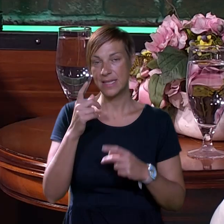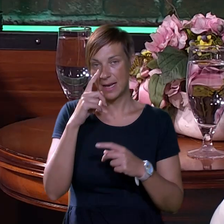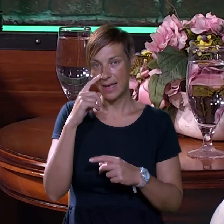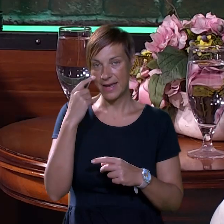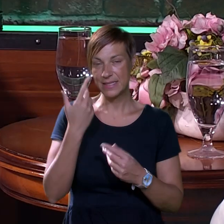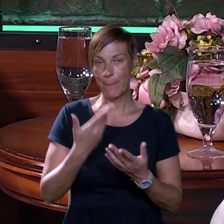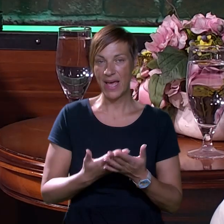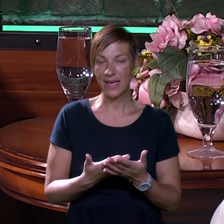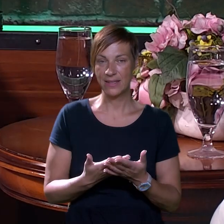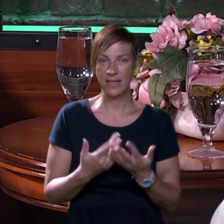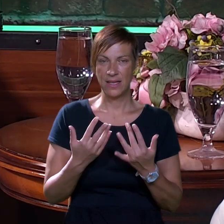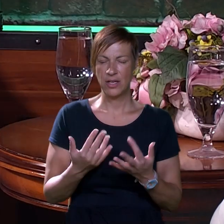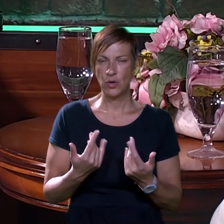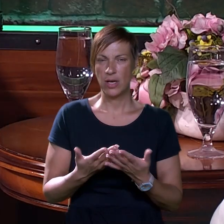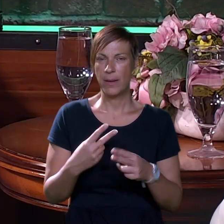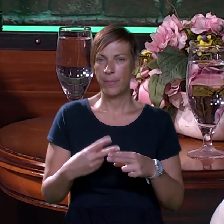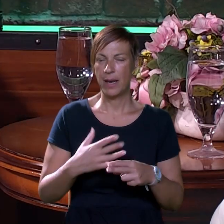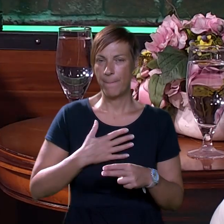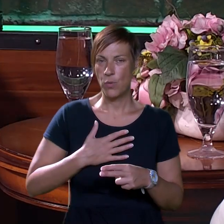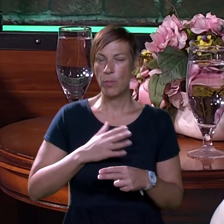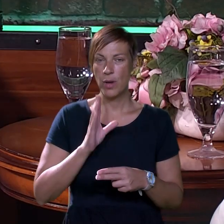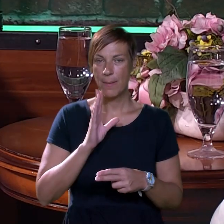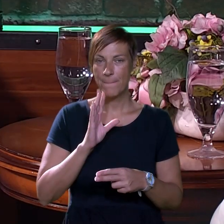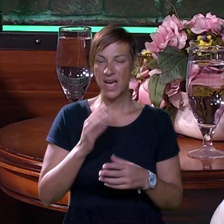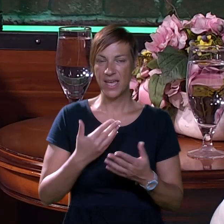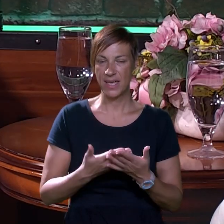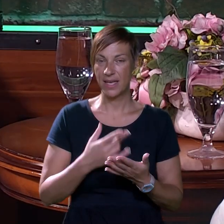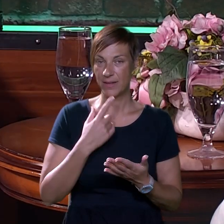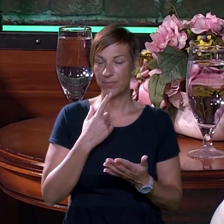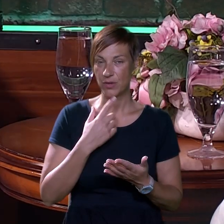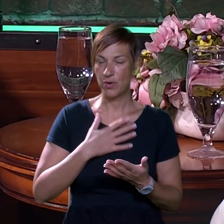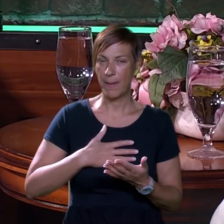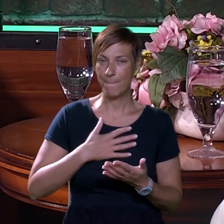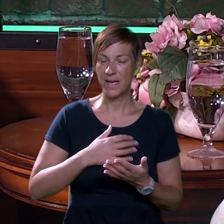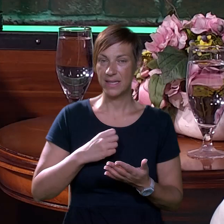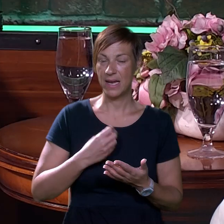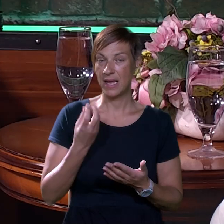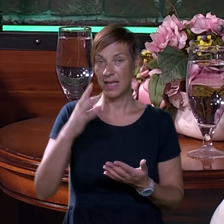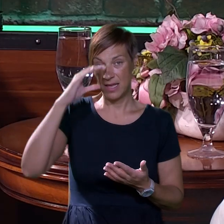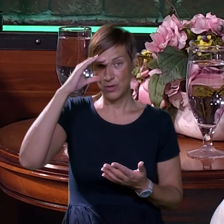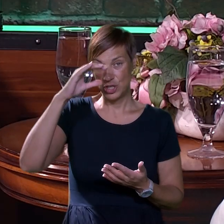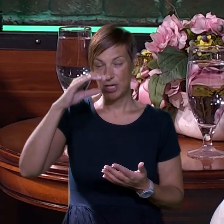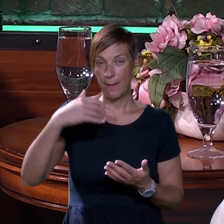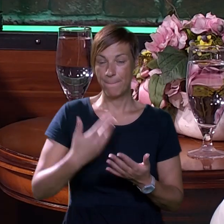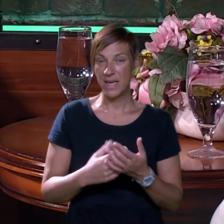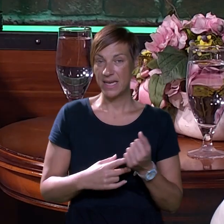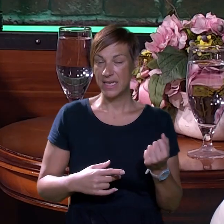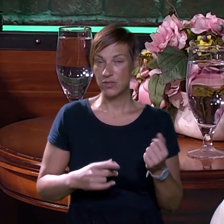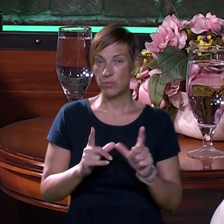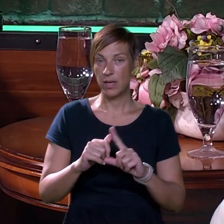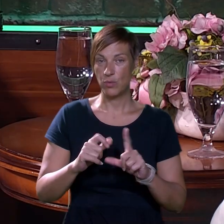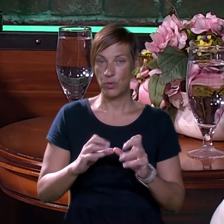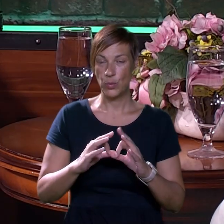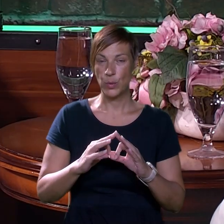se rasplakati, pa koliko je bila bol moje majke koja je patila gledajući mene i izgubila